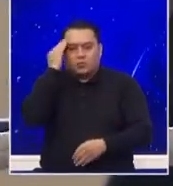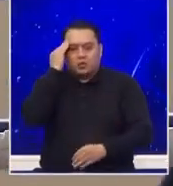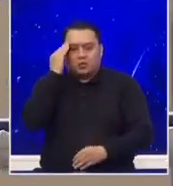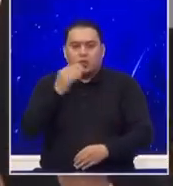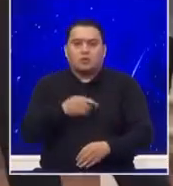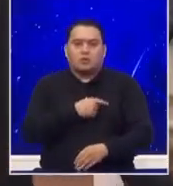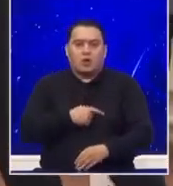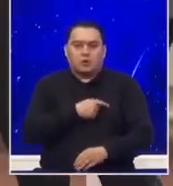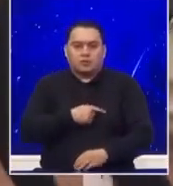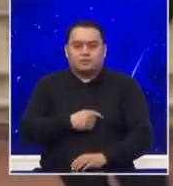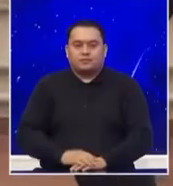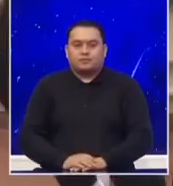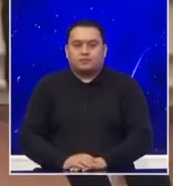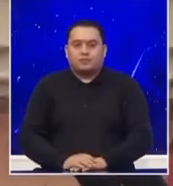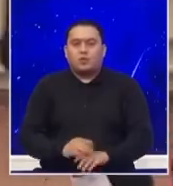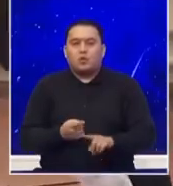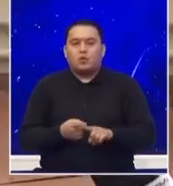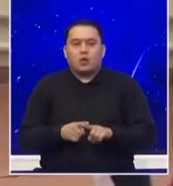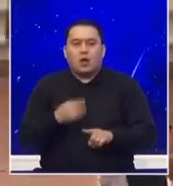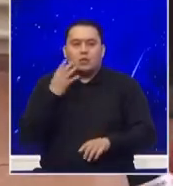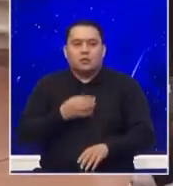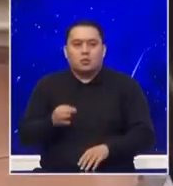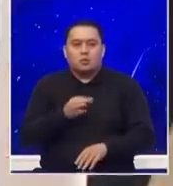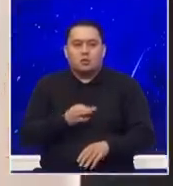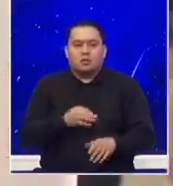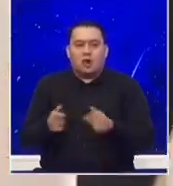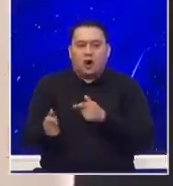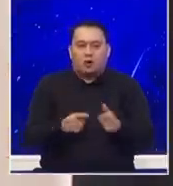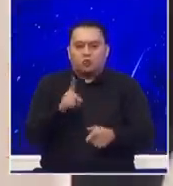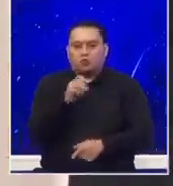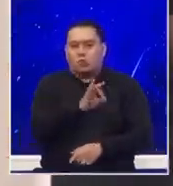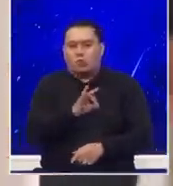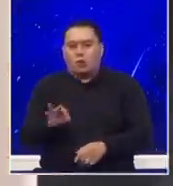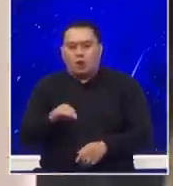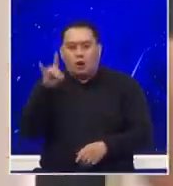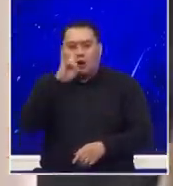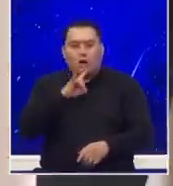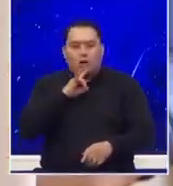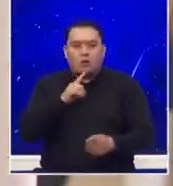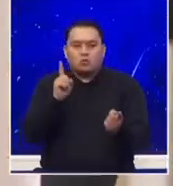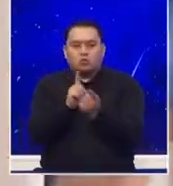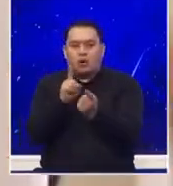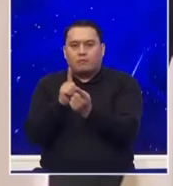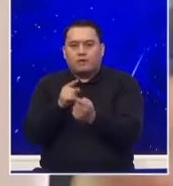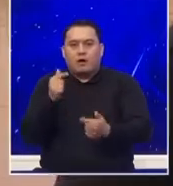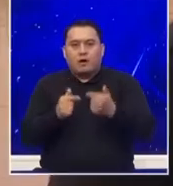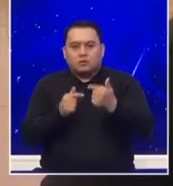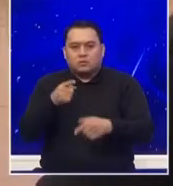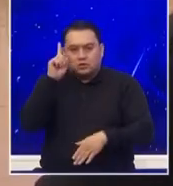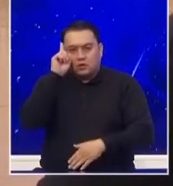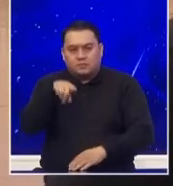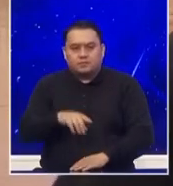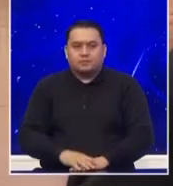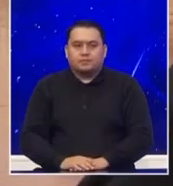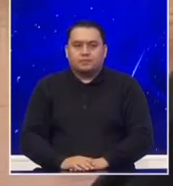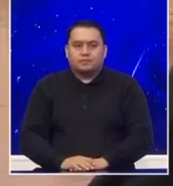жаттықтырушы Серік Шоқпытов. Өйткені жерлестеріміз қазір нағыз бабында Қазақстан чемпионатында жолығатын қарсыластарын да танып алған.